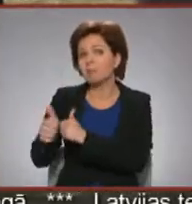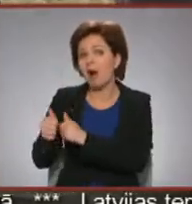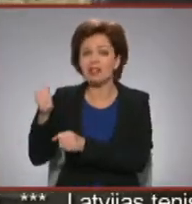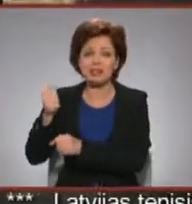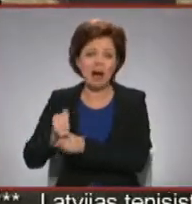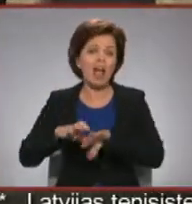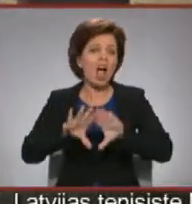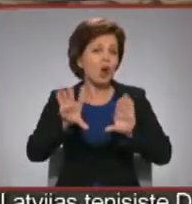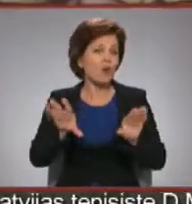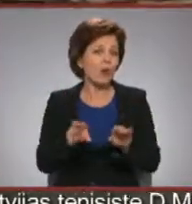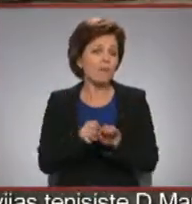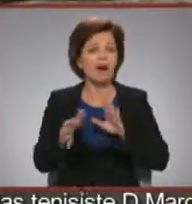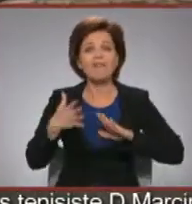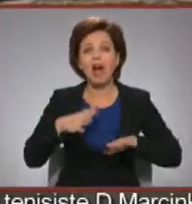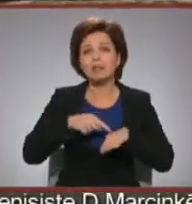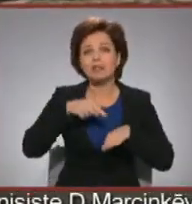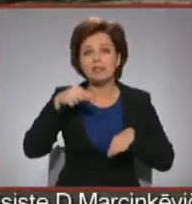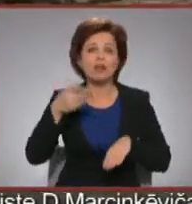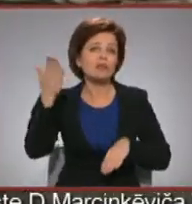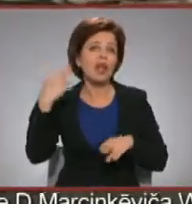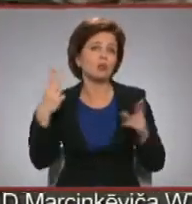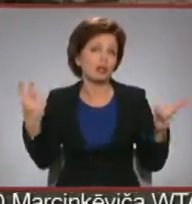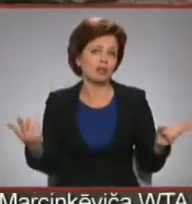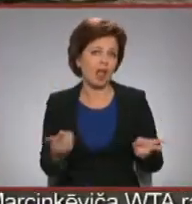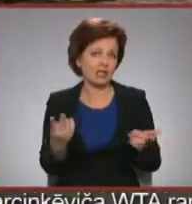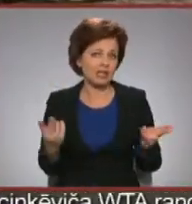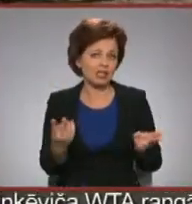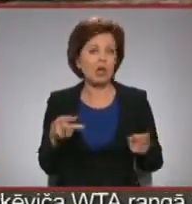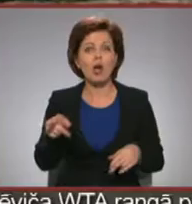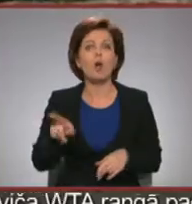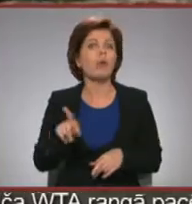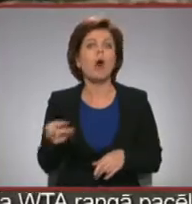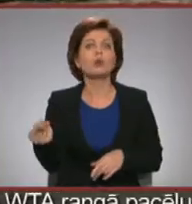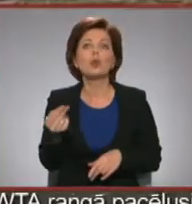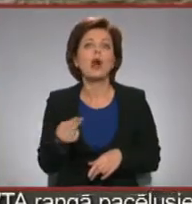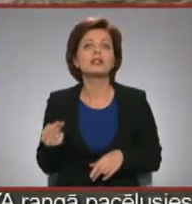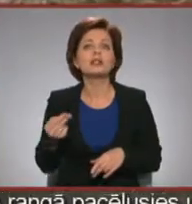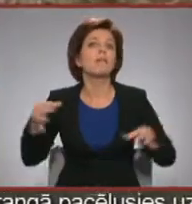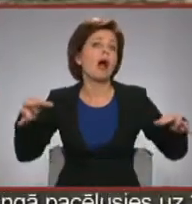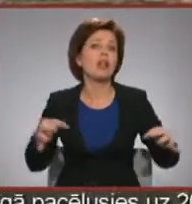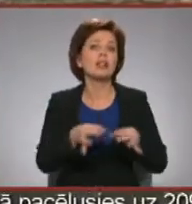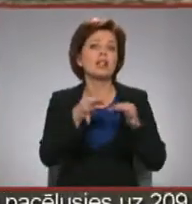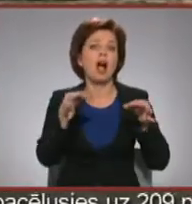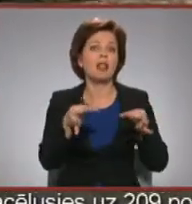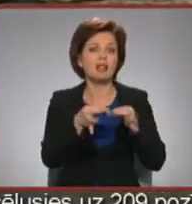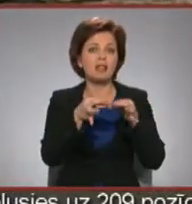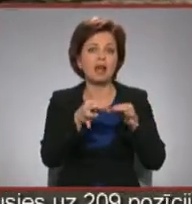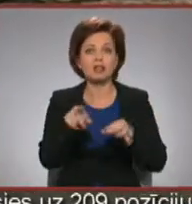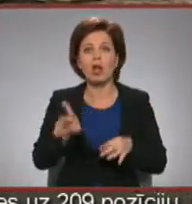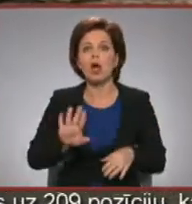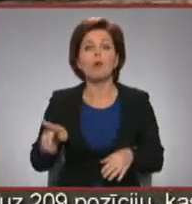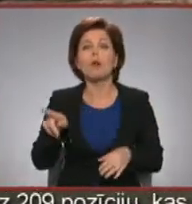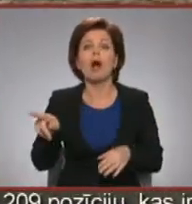visiem ir kopīga vēlmes sajust senot tradīciju garšu. Ko tad jums nozīmē lieldienas? Ko jūs par... ar ko